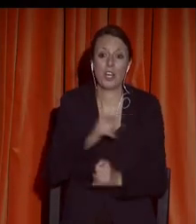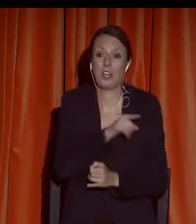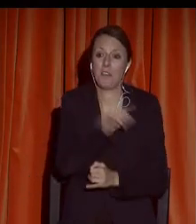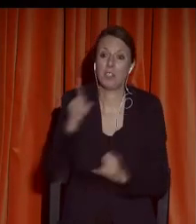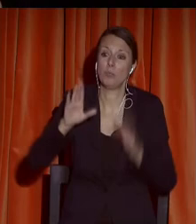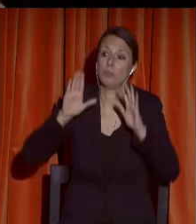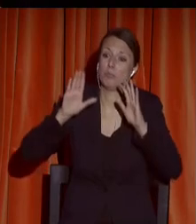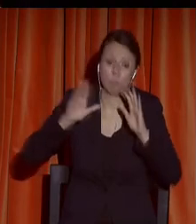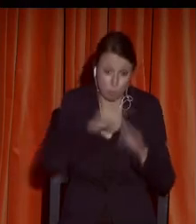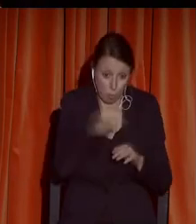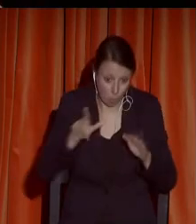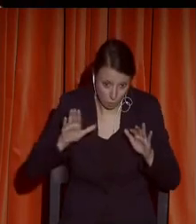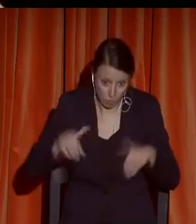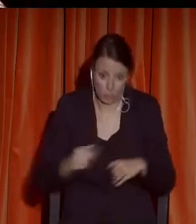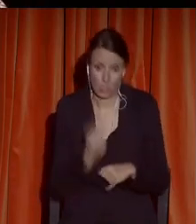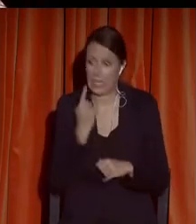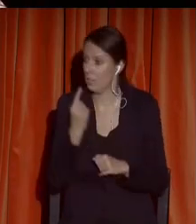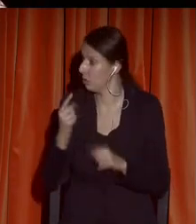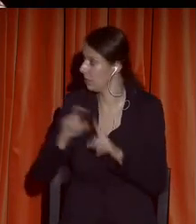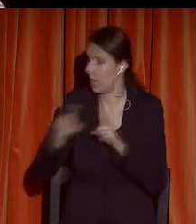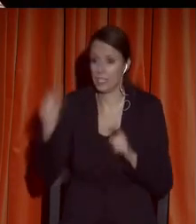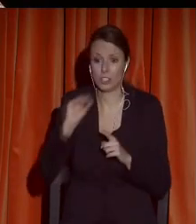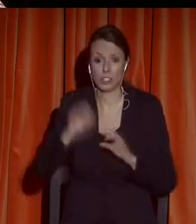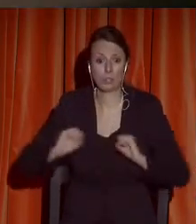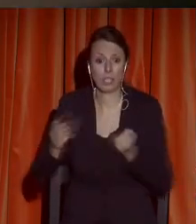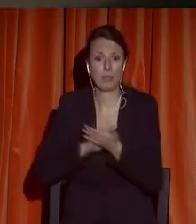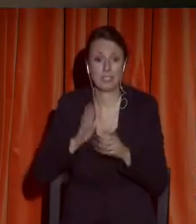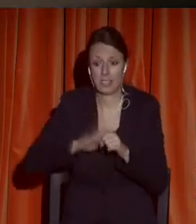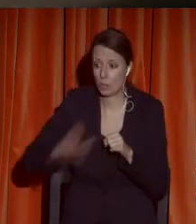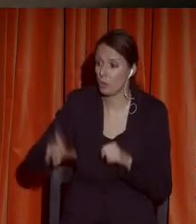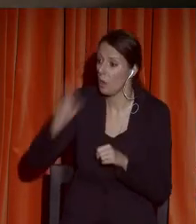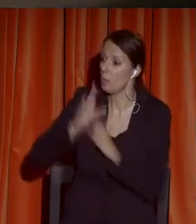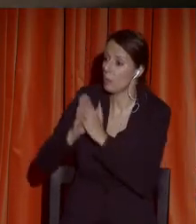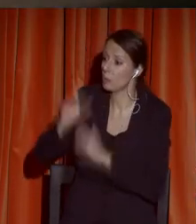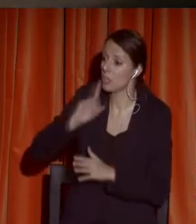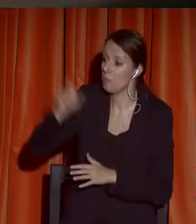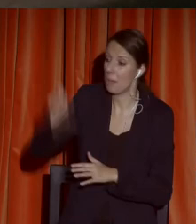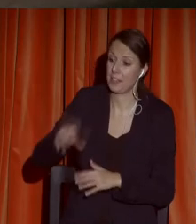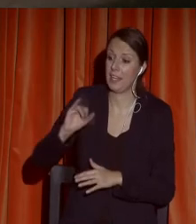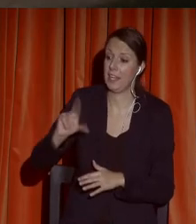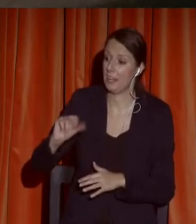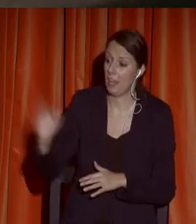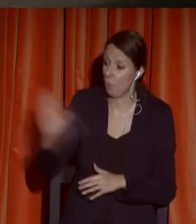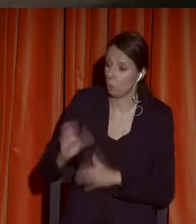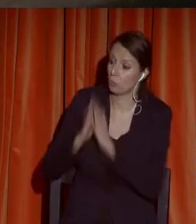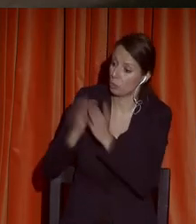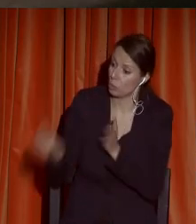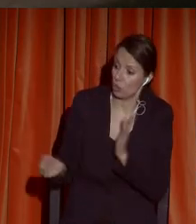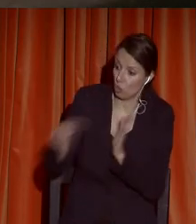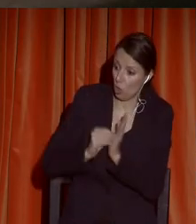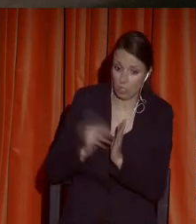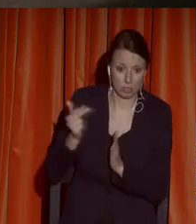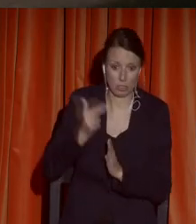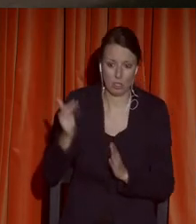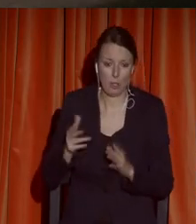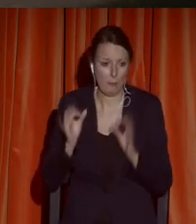przy ciałach i organach międzynarodowych, to pan Ireneusz, bardzo proszę. Dobrze,